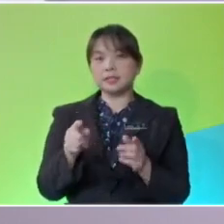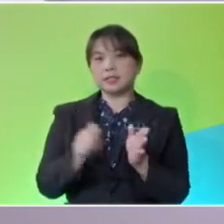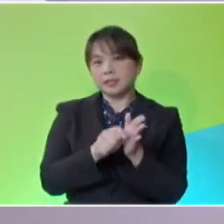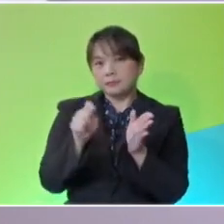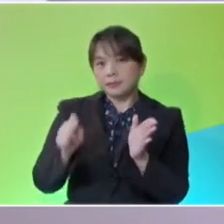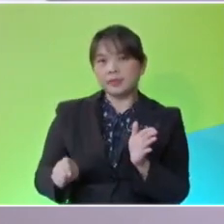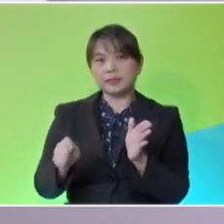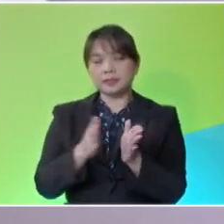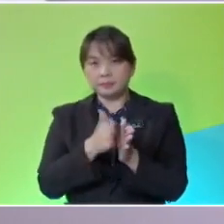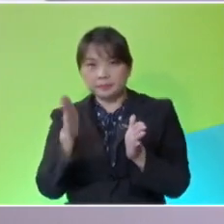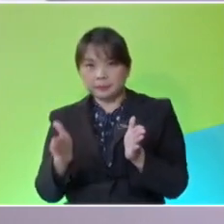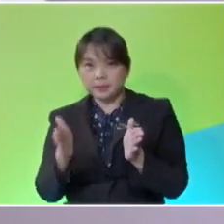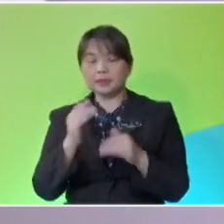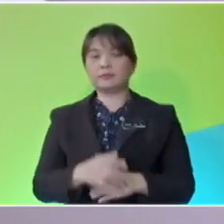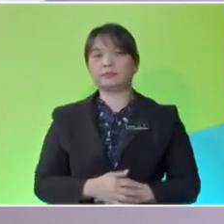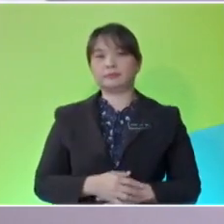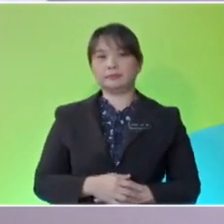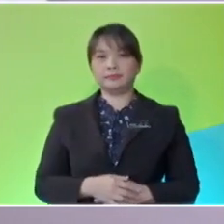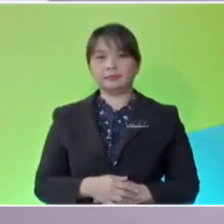dekat sini